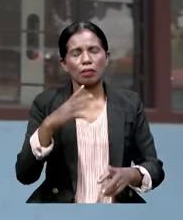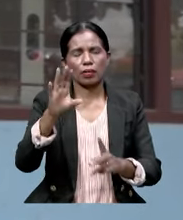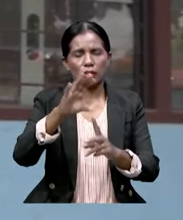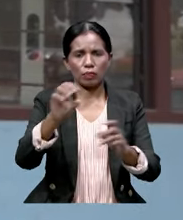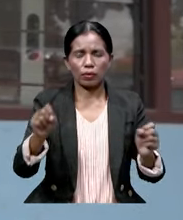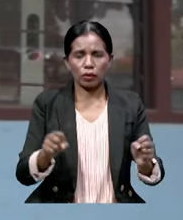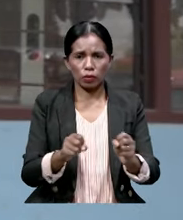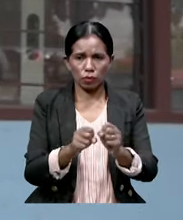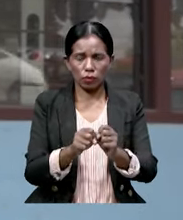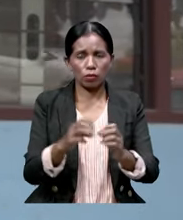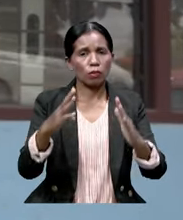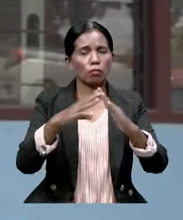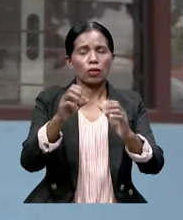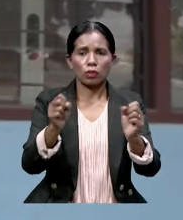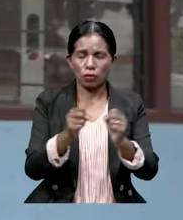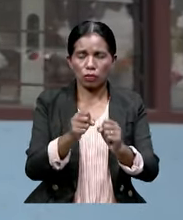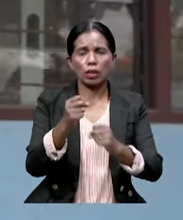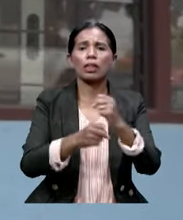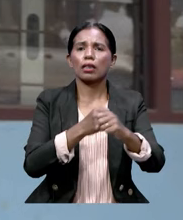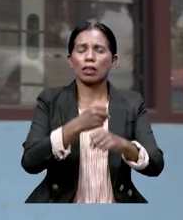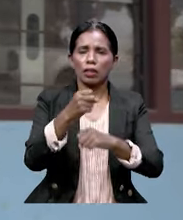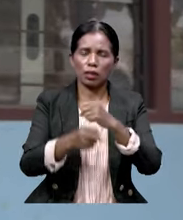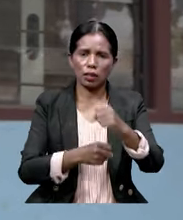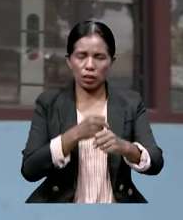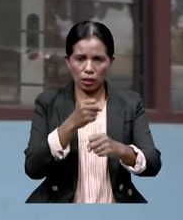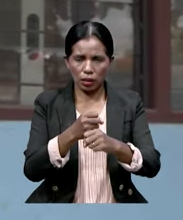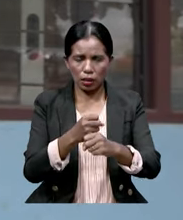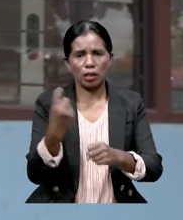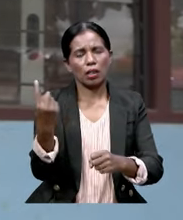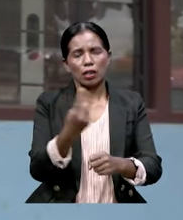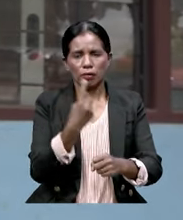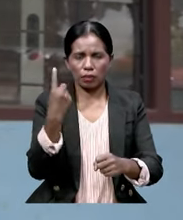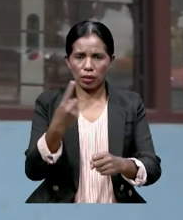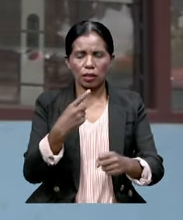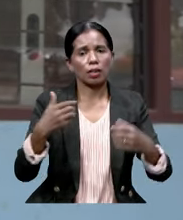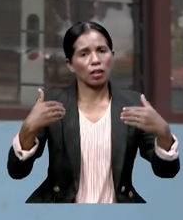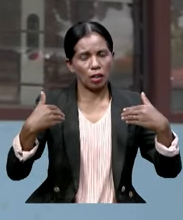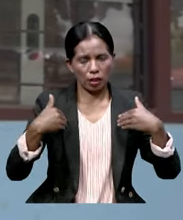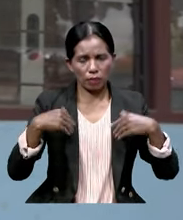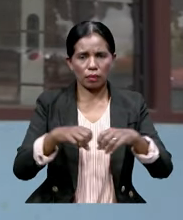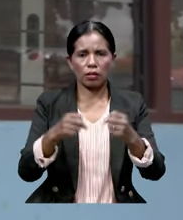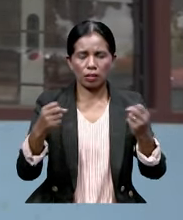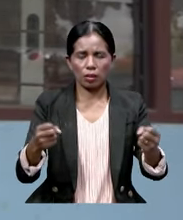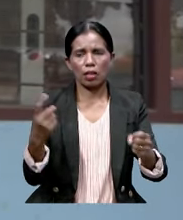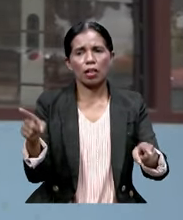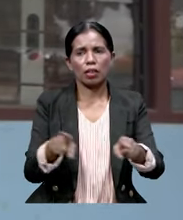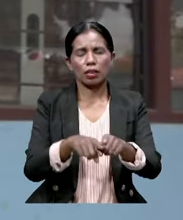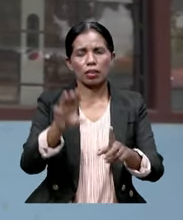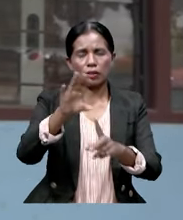tinantina kwando udang botona sempre hetang estragos. Hanesan sefri suku hakara